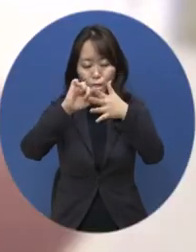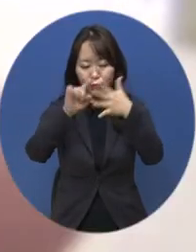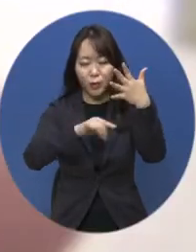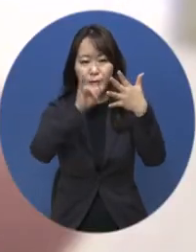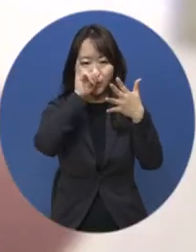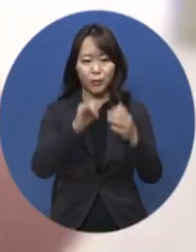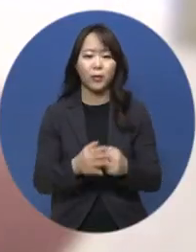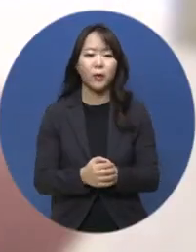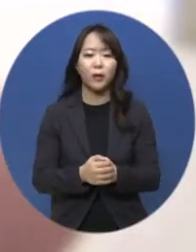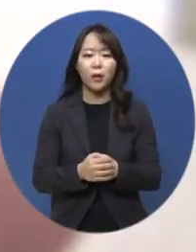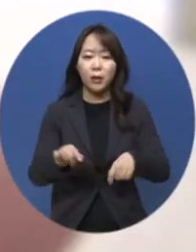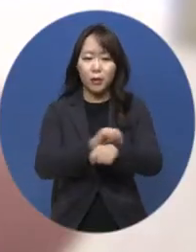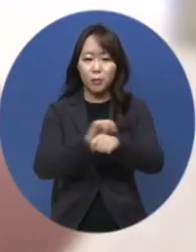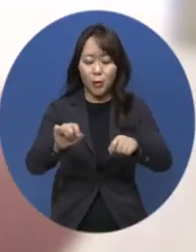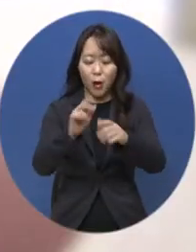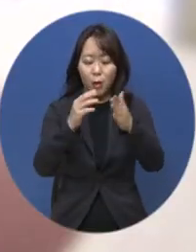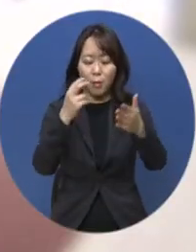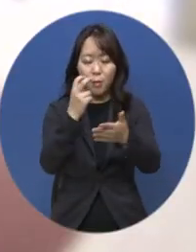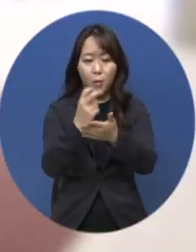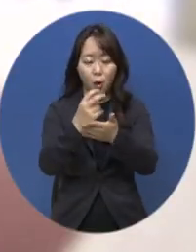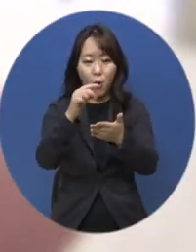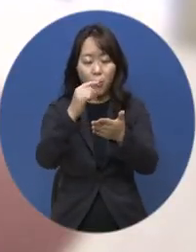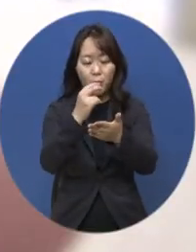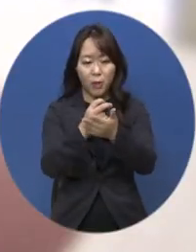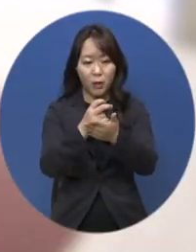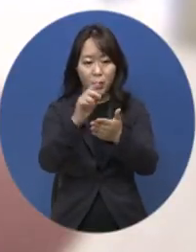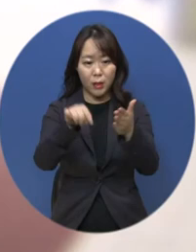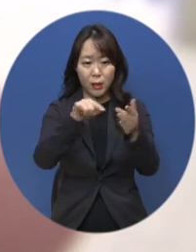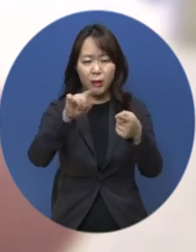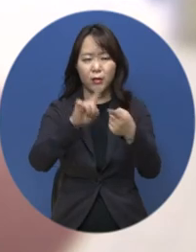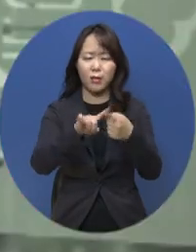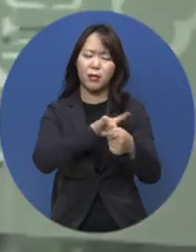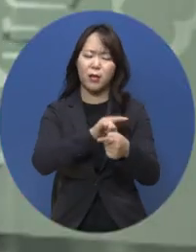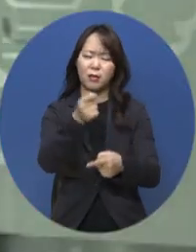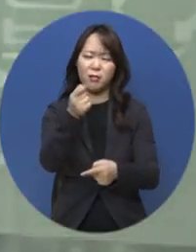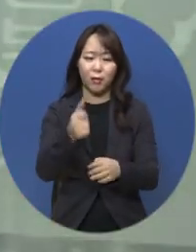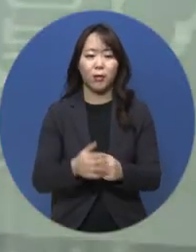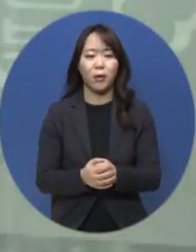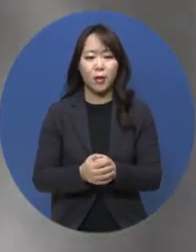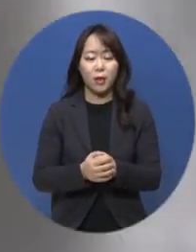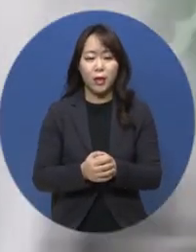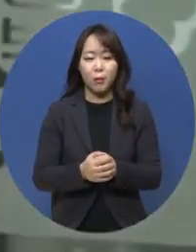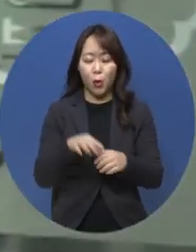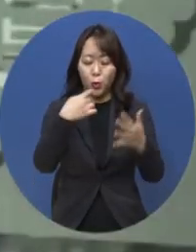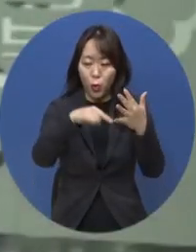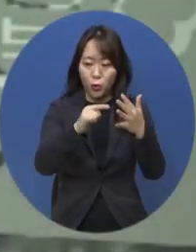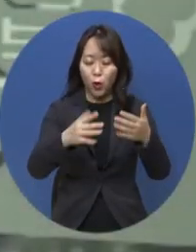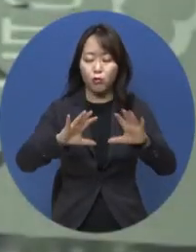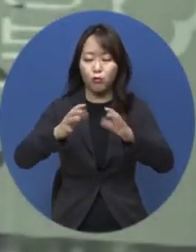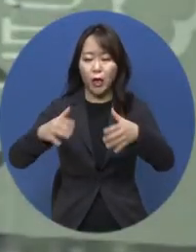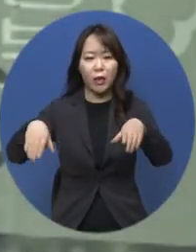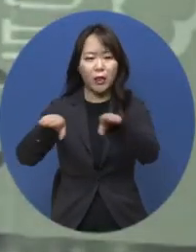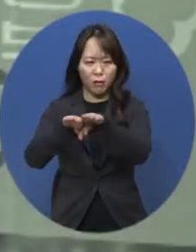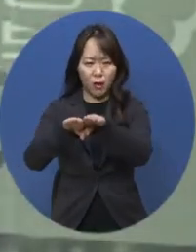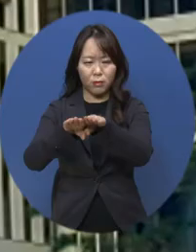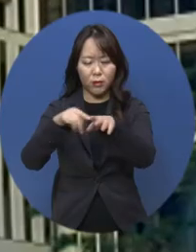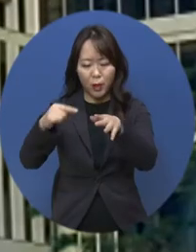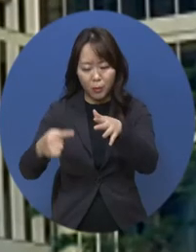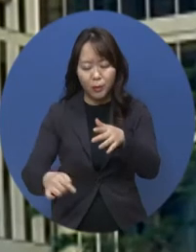상대적으로 특별 범위는 가장 낮은 결과 타 있으며 교육청 국가기관 등 순으로 조사됐습니다